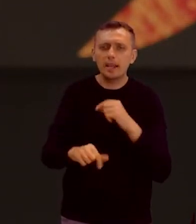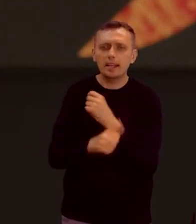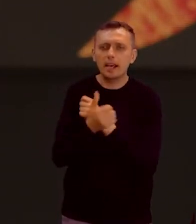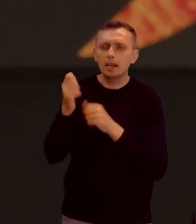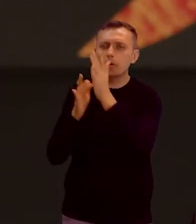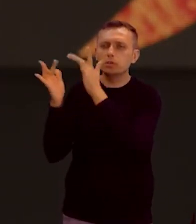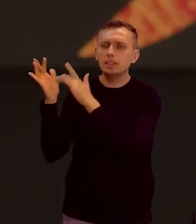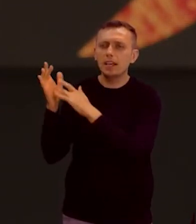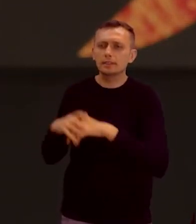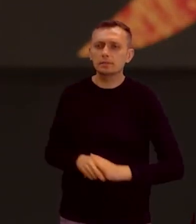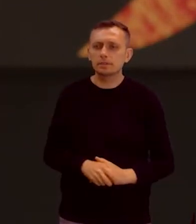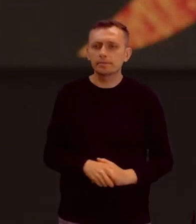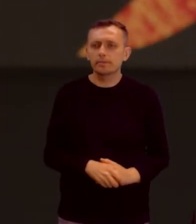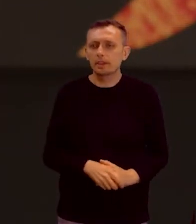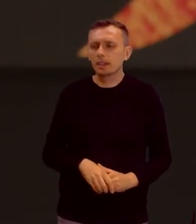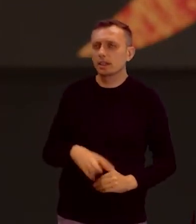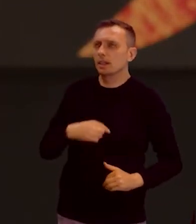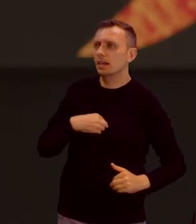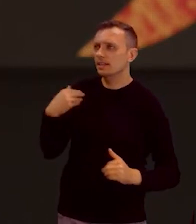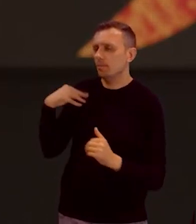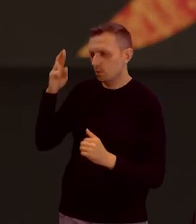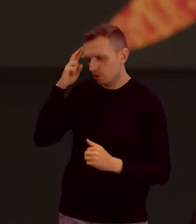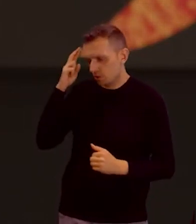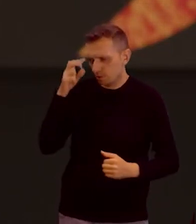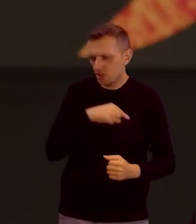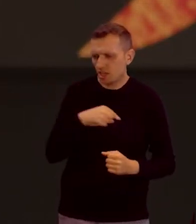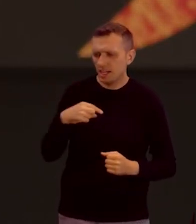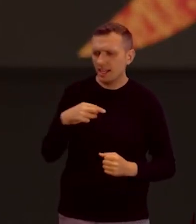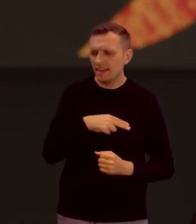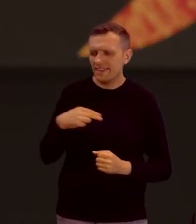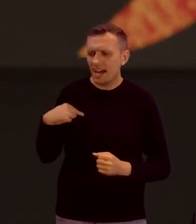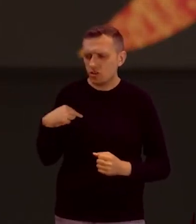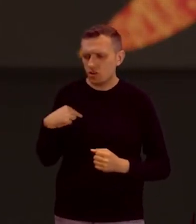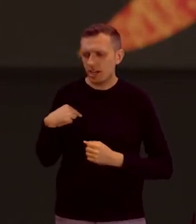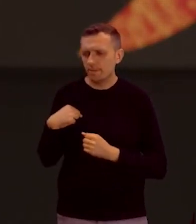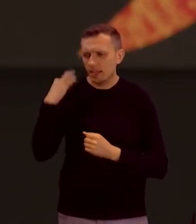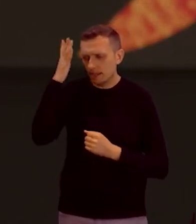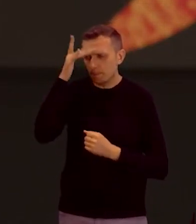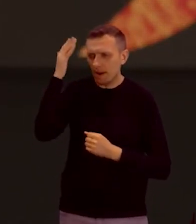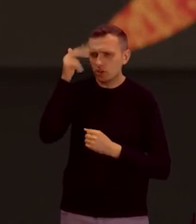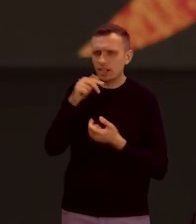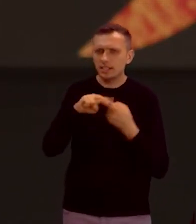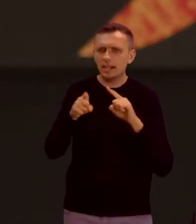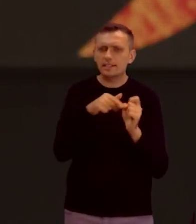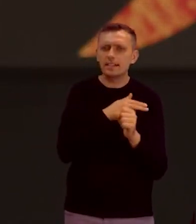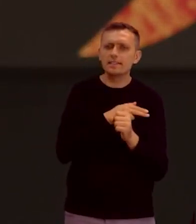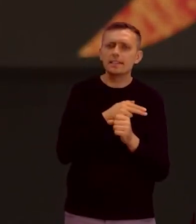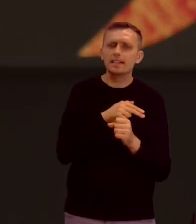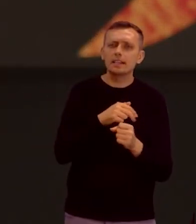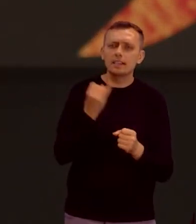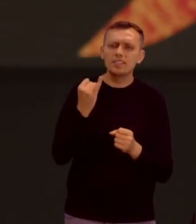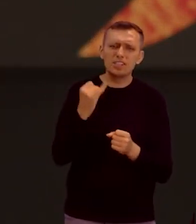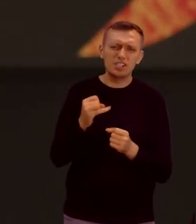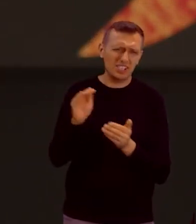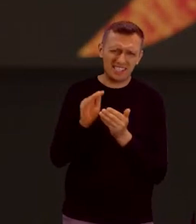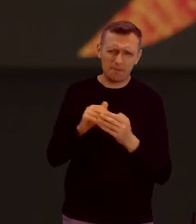czasami nasze marzenia względem naszych dzieci są zbyt małe. Chcemy, żeby były wykształcone, miały dobrą